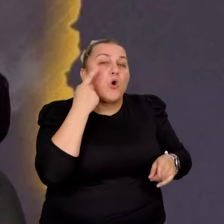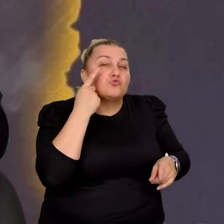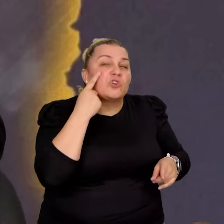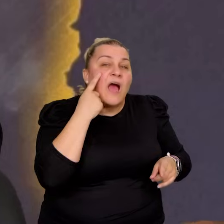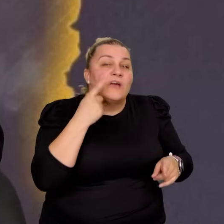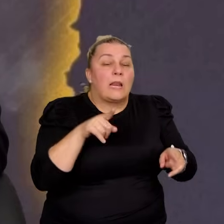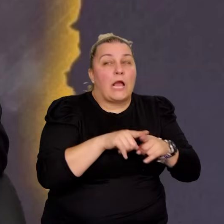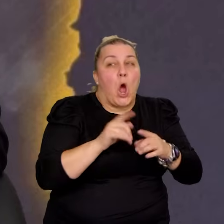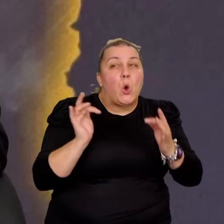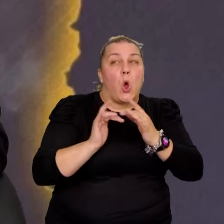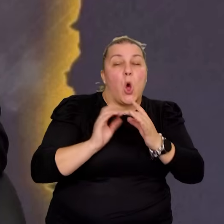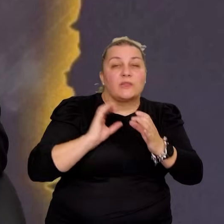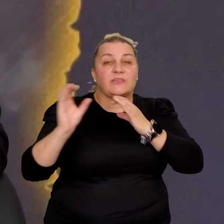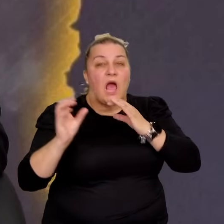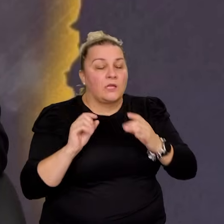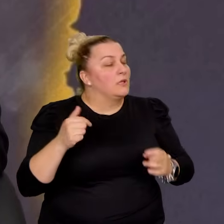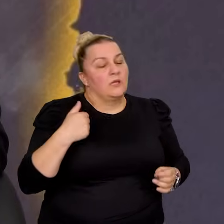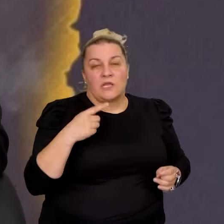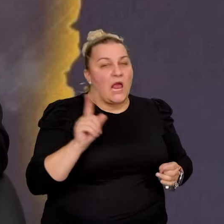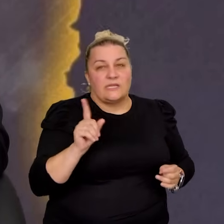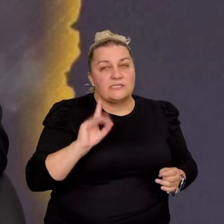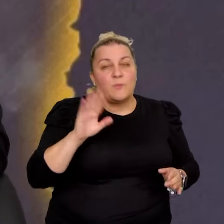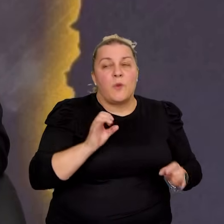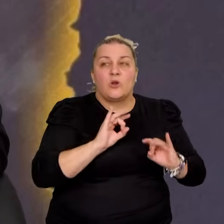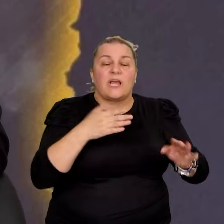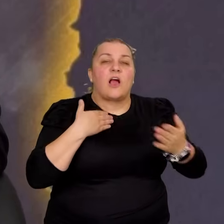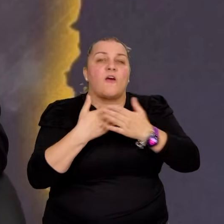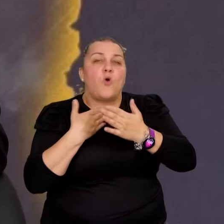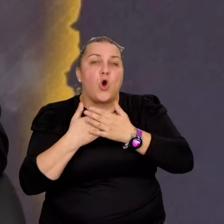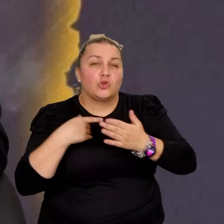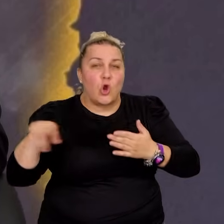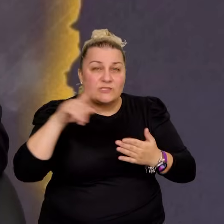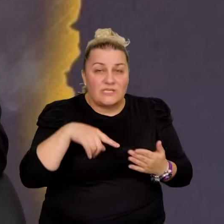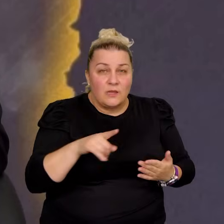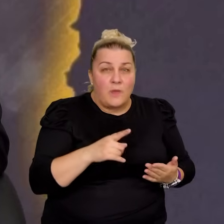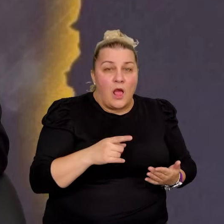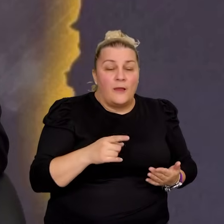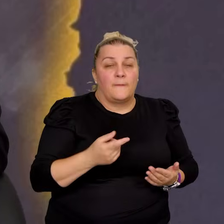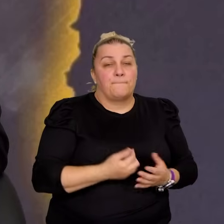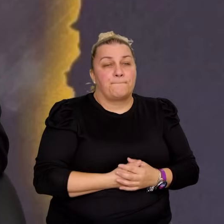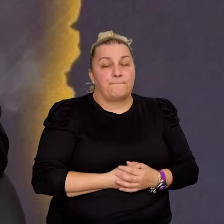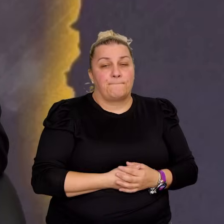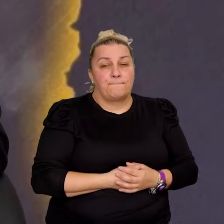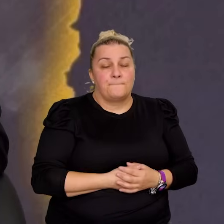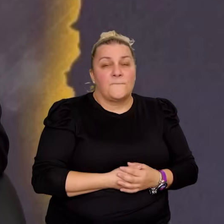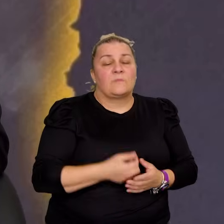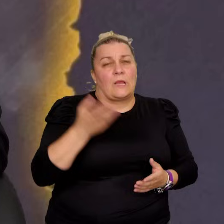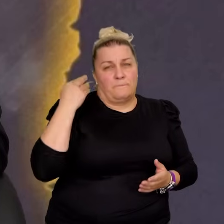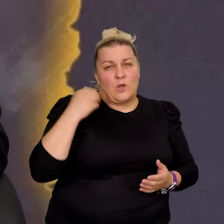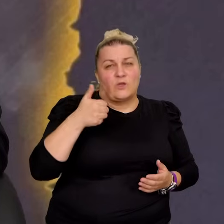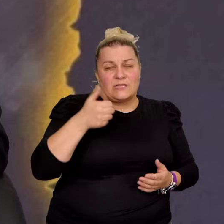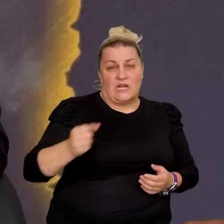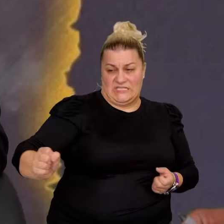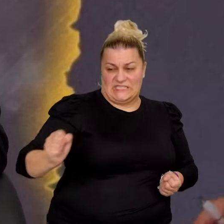uspostaviti neki kontakt, ja nikad nisam s njima, odnosno samo kad su me izvodili, morao imati taj kontakt i bio je